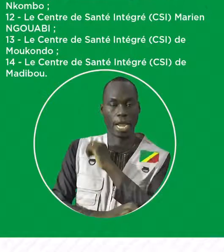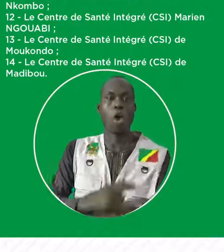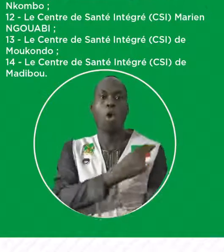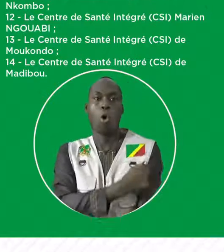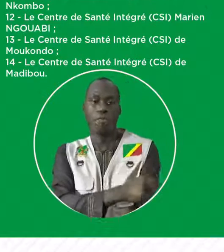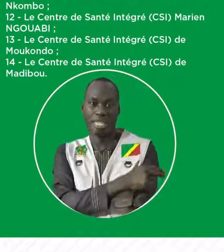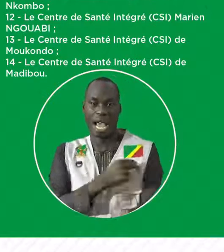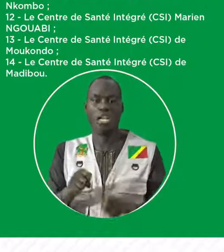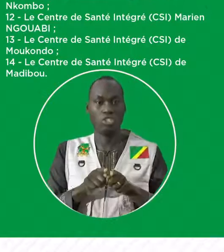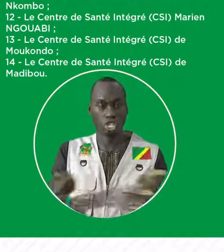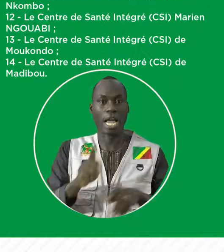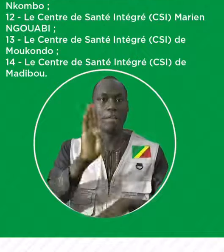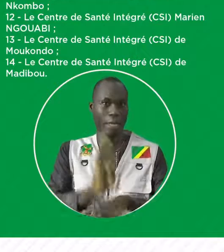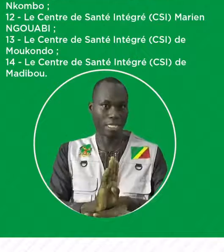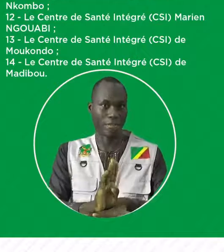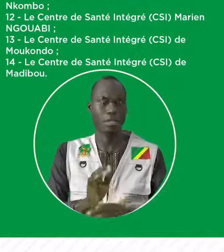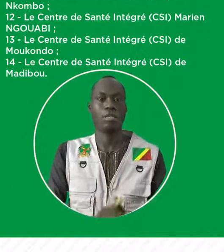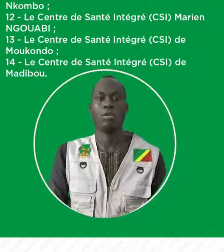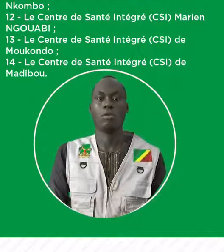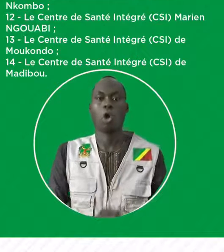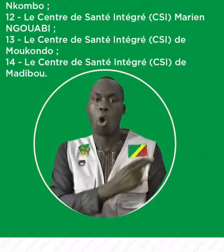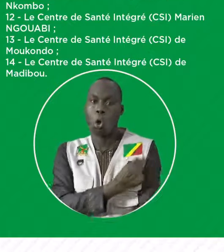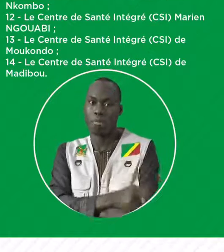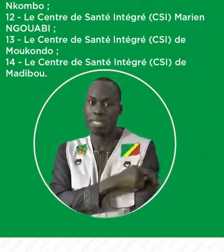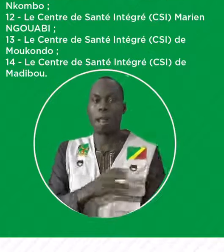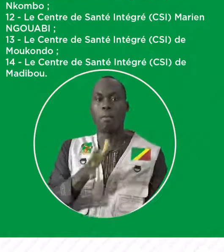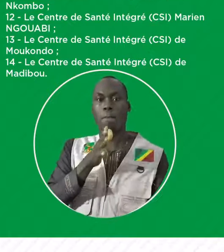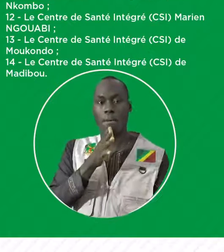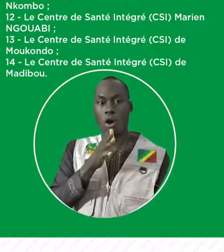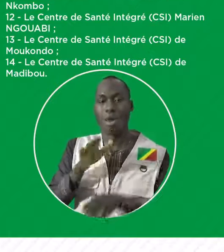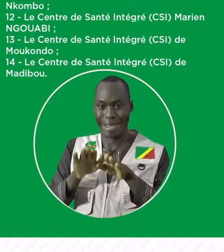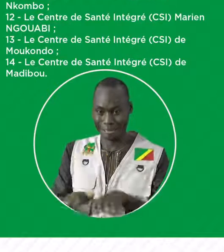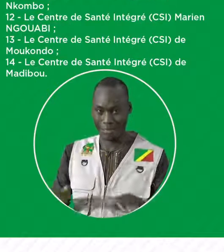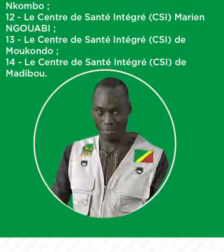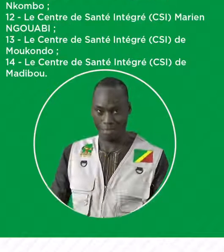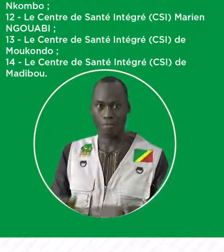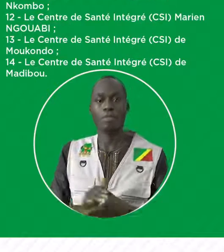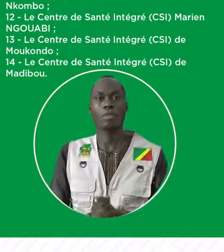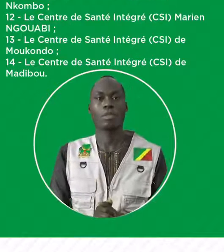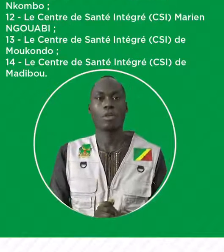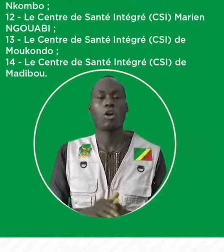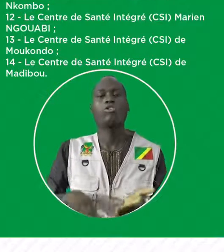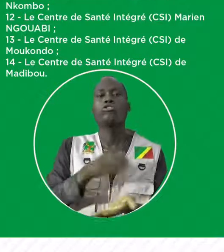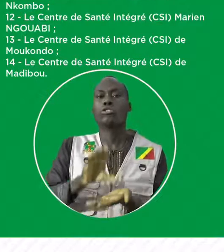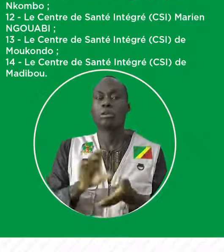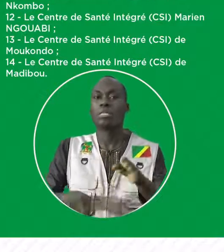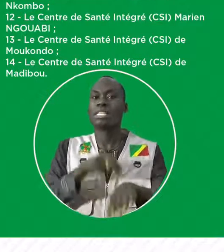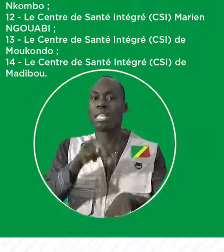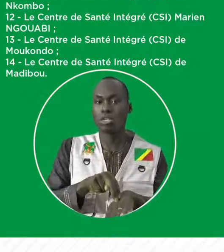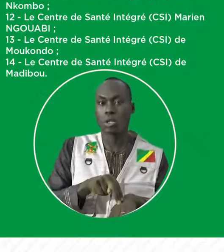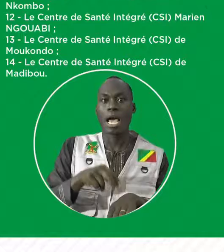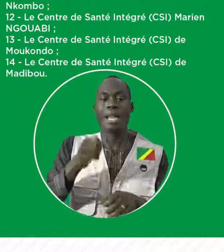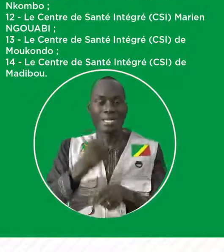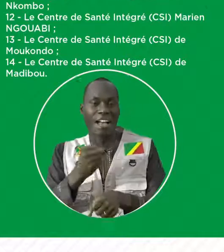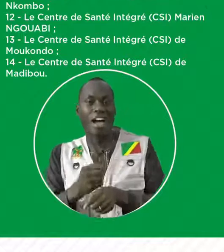et universitaire de Brazzaville, l'hôpital Mère-Enfant Blanche Gomez, le centre national de référence